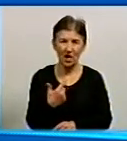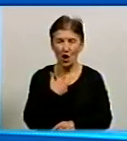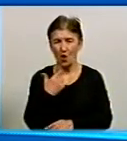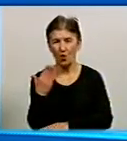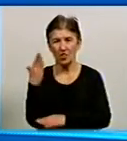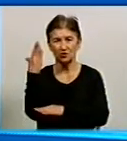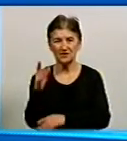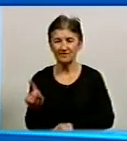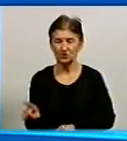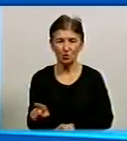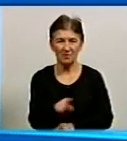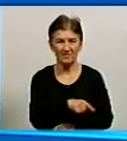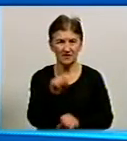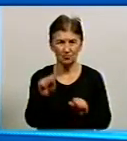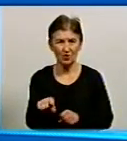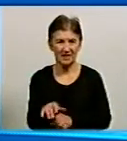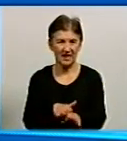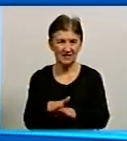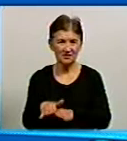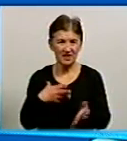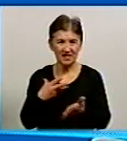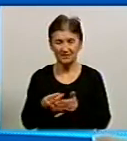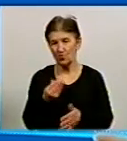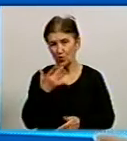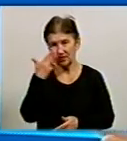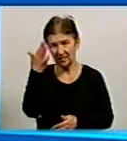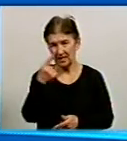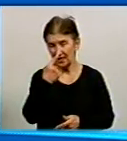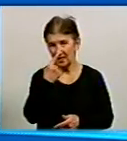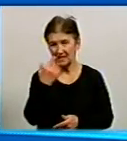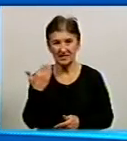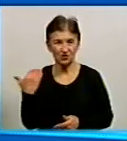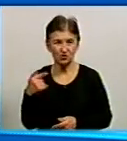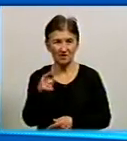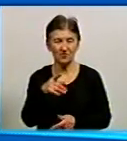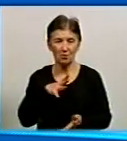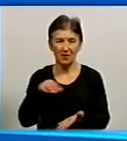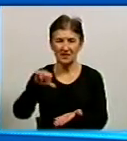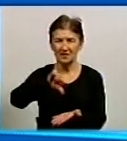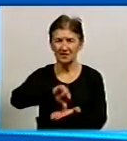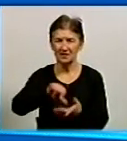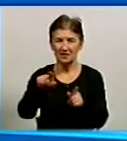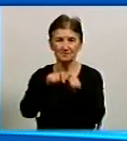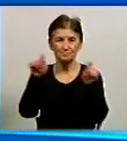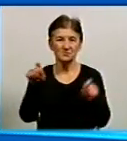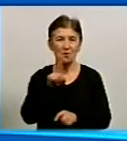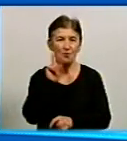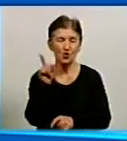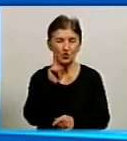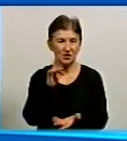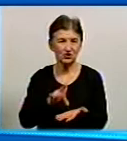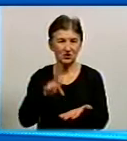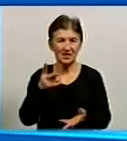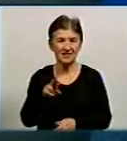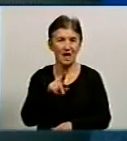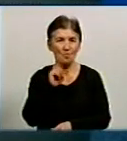змогу зреалізувати свою ідею. Ну і от буквально нещодавно я був присутній на відкритті такого молодіжного центру для